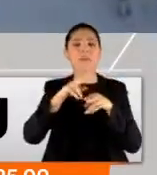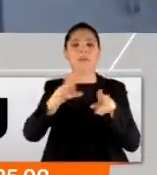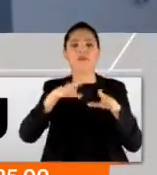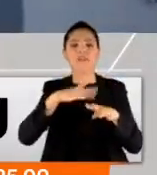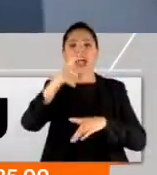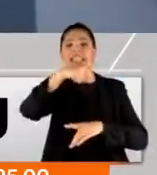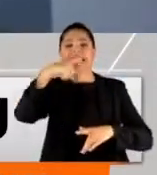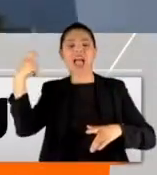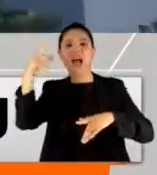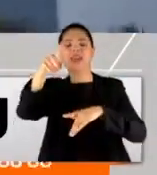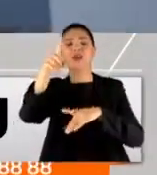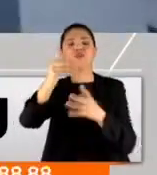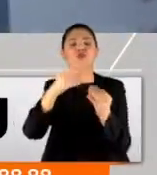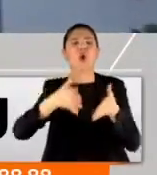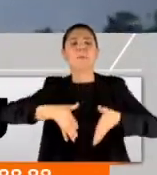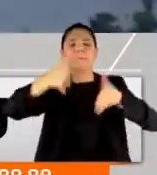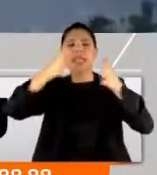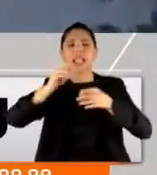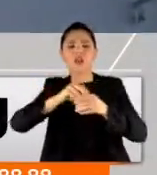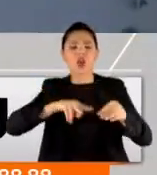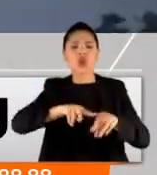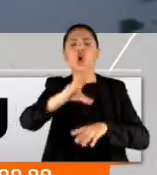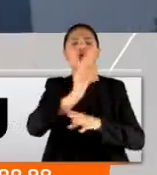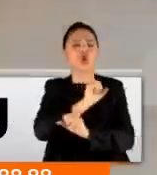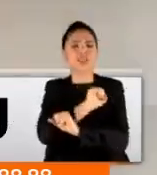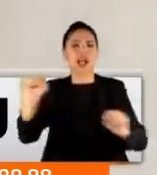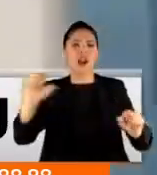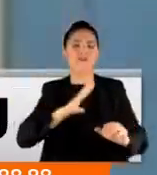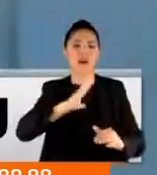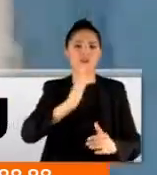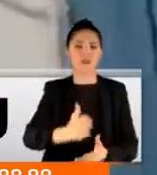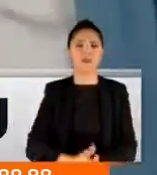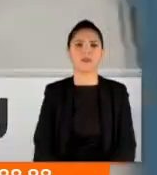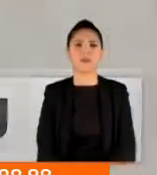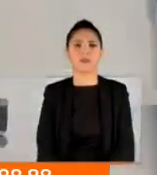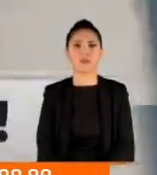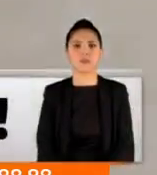tarihi yapıların da olduğu çok sayıda bina ve yol ağır hasar gördü.